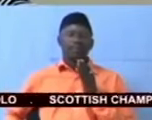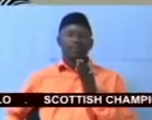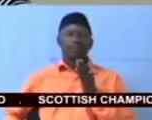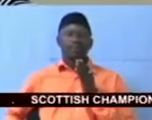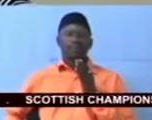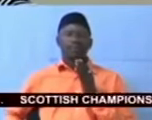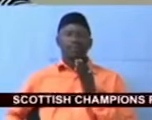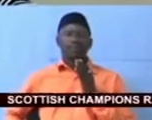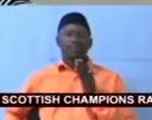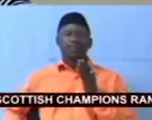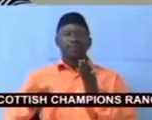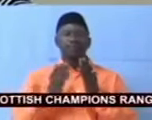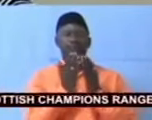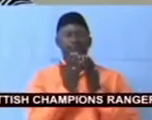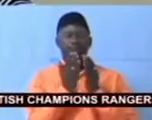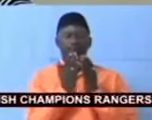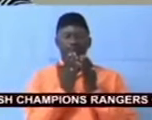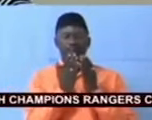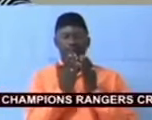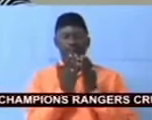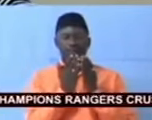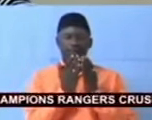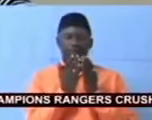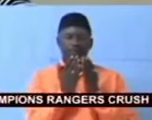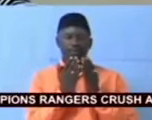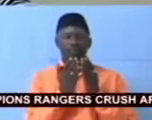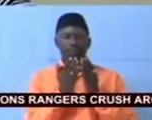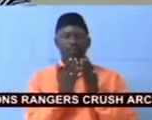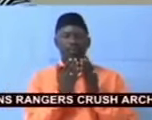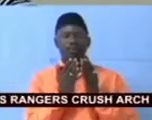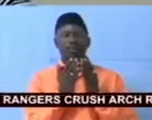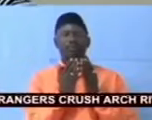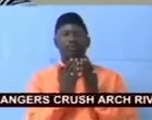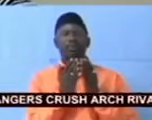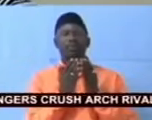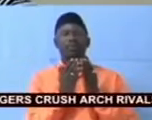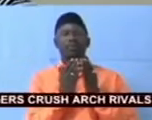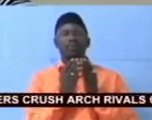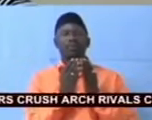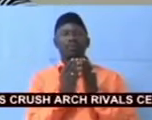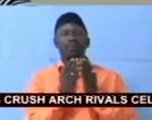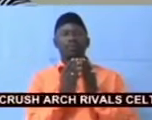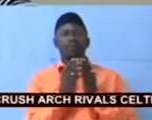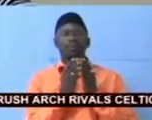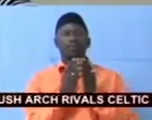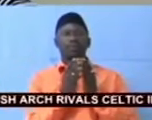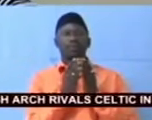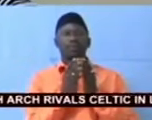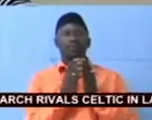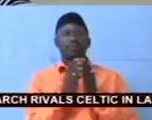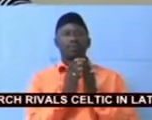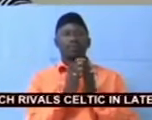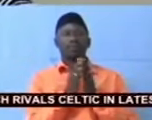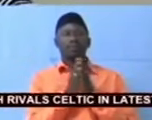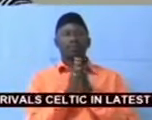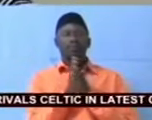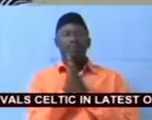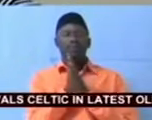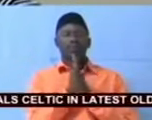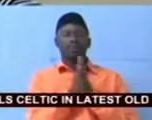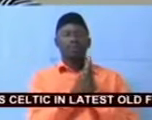النار. سبحان ربك رب العزة عما يصفون وسلام على المرسلين. الحمد لله رب العالمين.